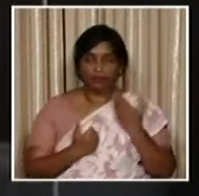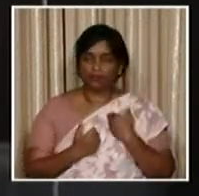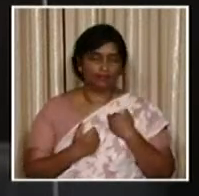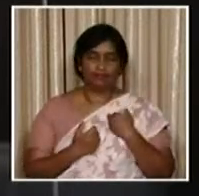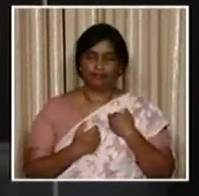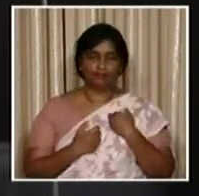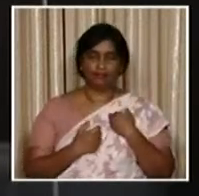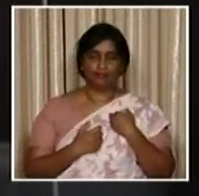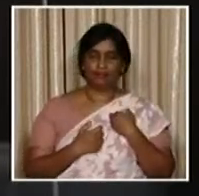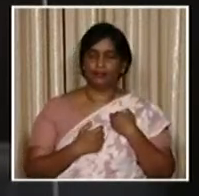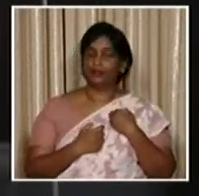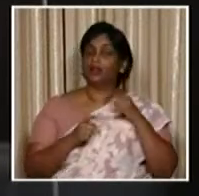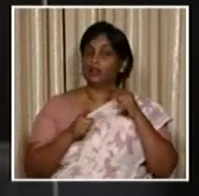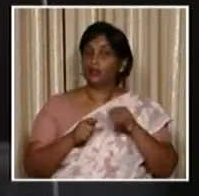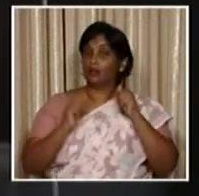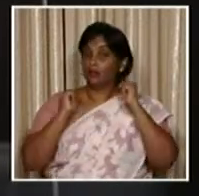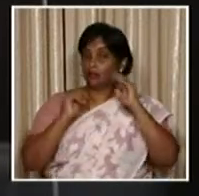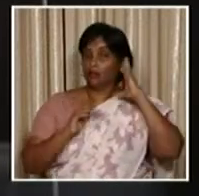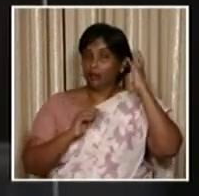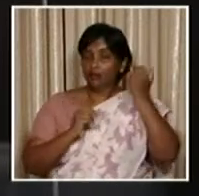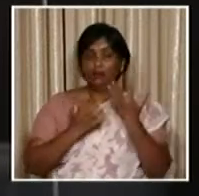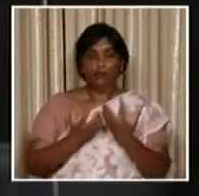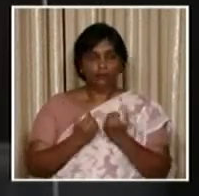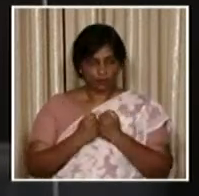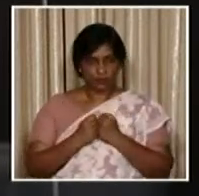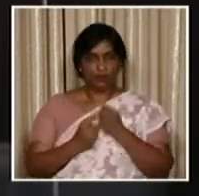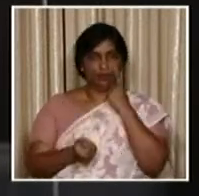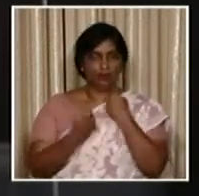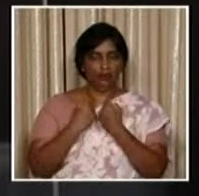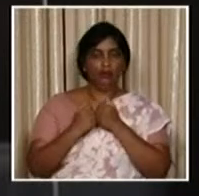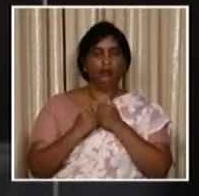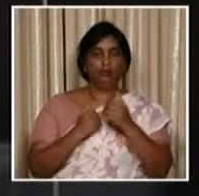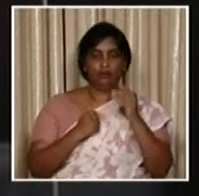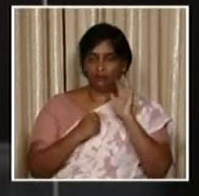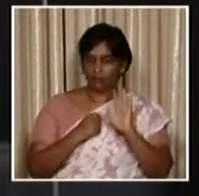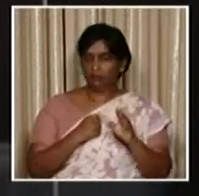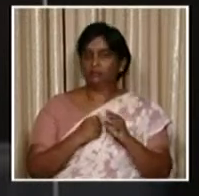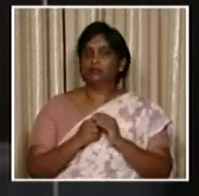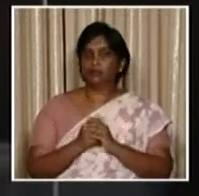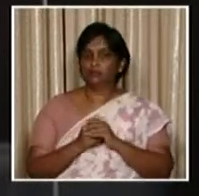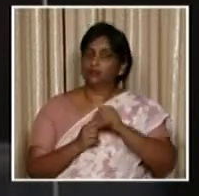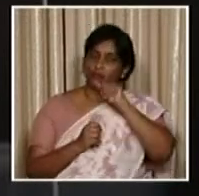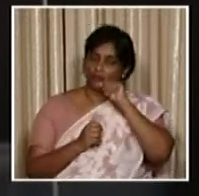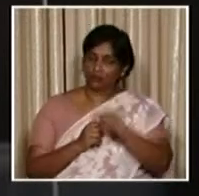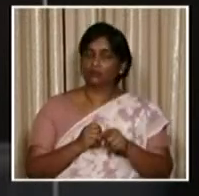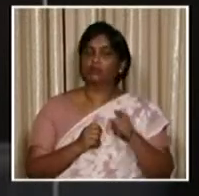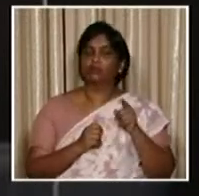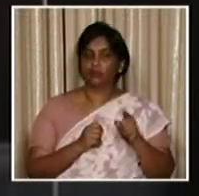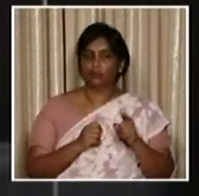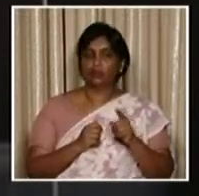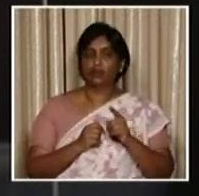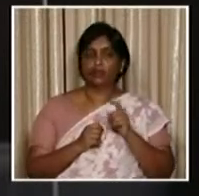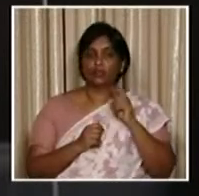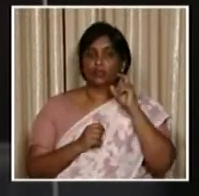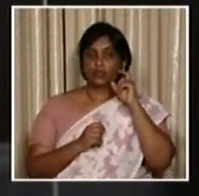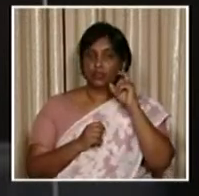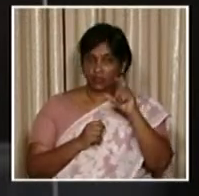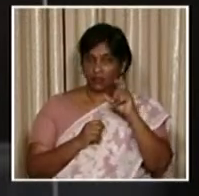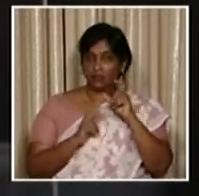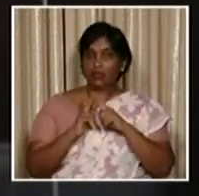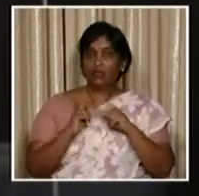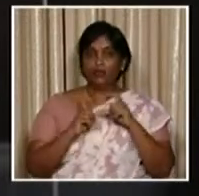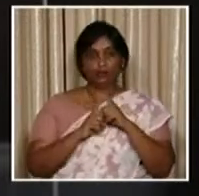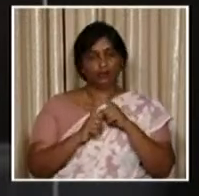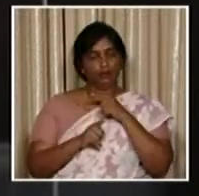kiyala. Meke saarthika prathipala laba ganna nan pariksha prayatna wenna one. Aniwaryenma aparadha vimarshana